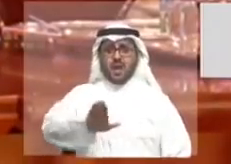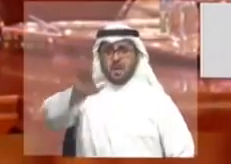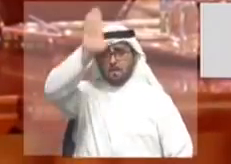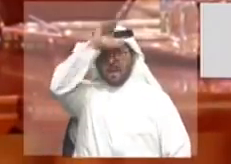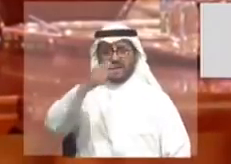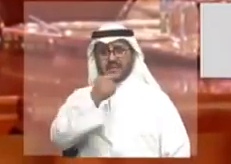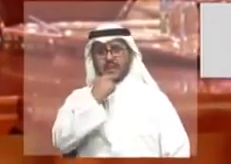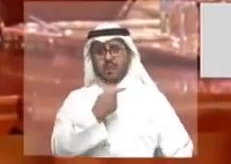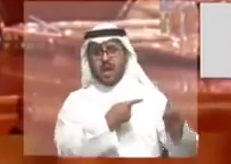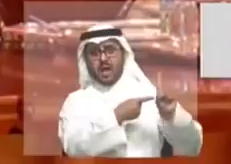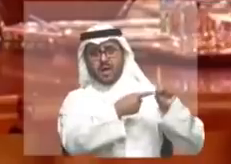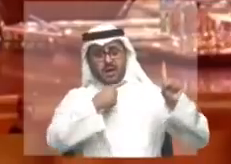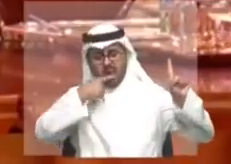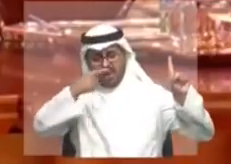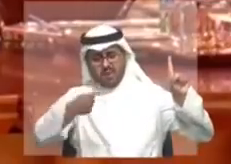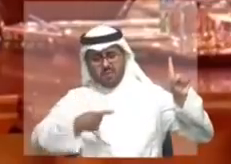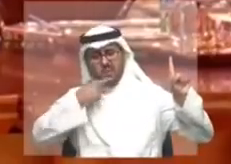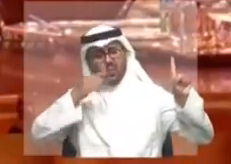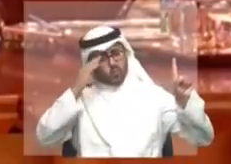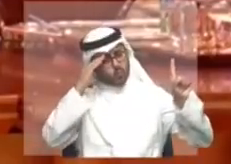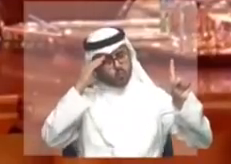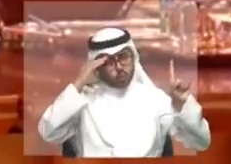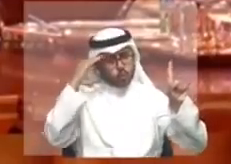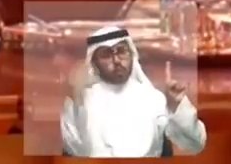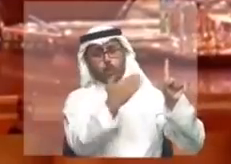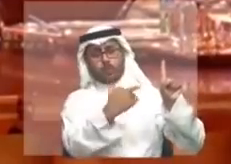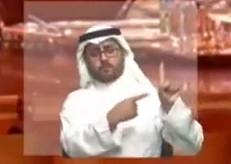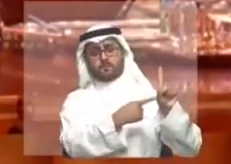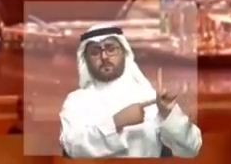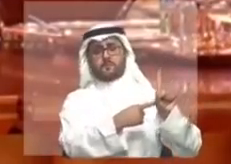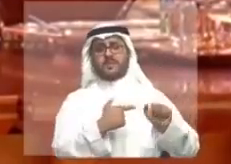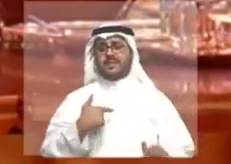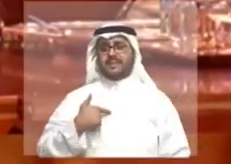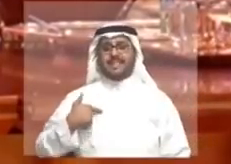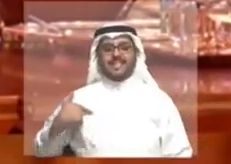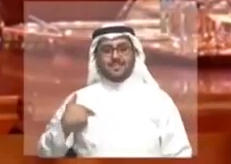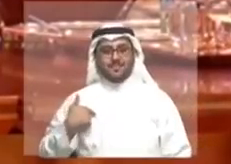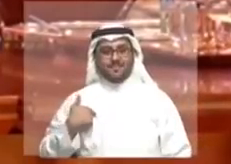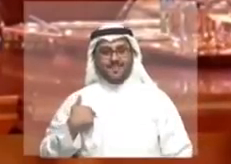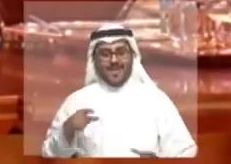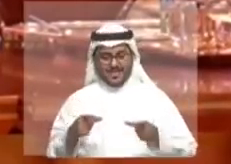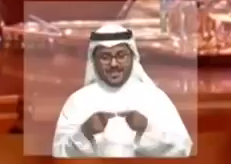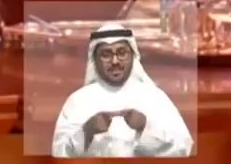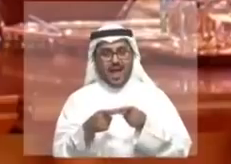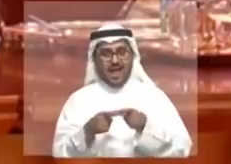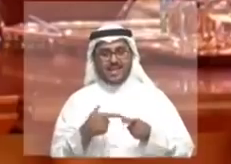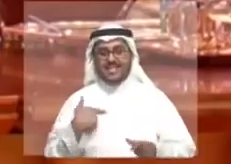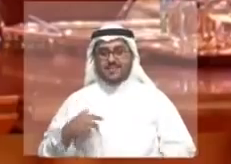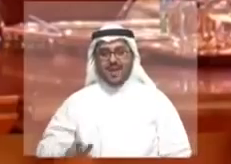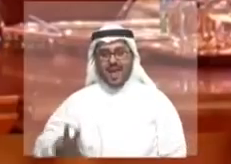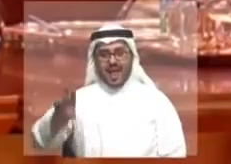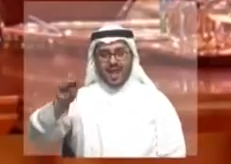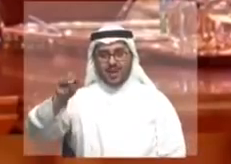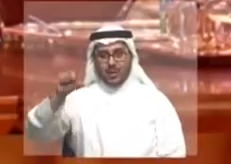خادم الحرمين الشريفين فيما يتعلق باسم الدورة أو الدعم أو